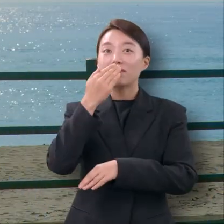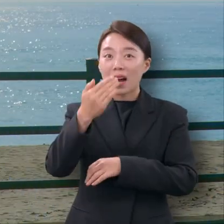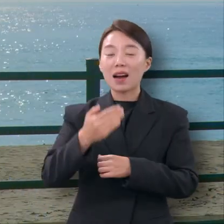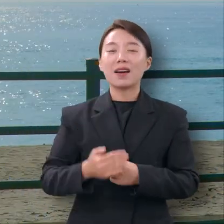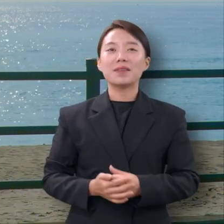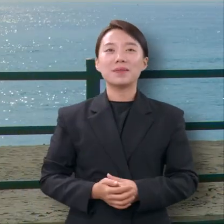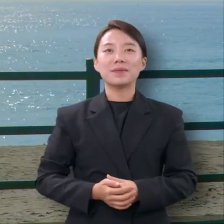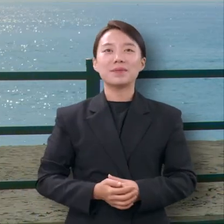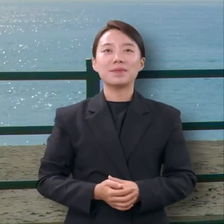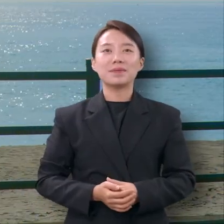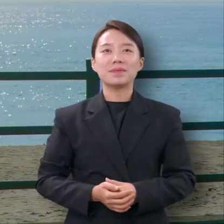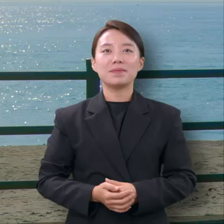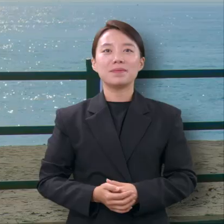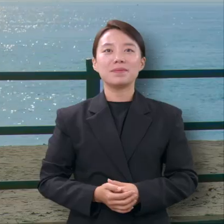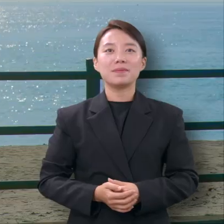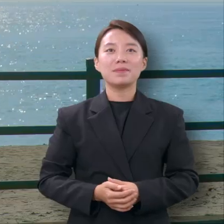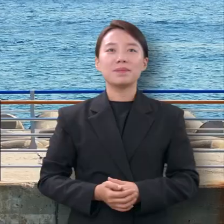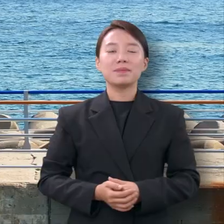만끽할 수 있습니다.